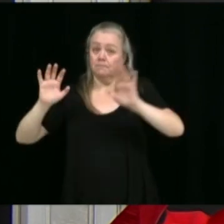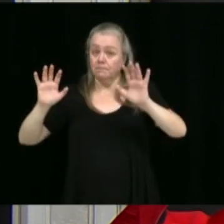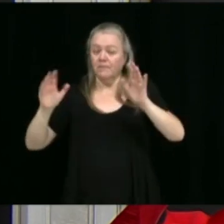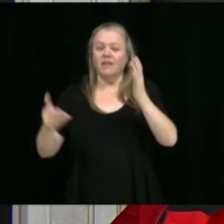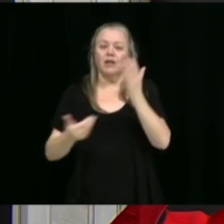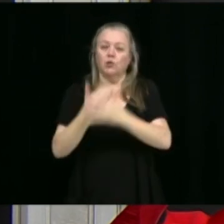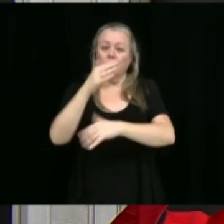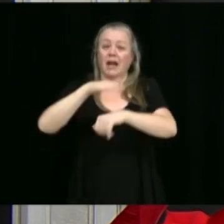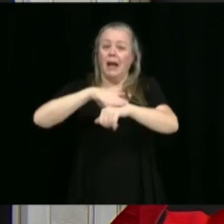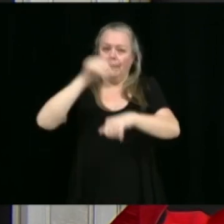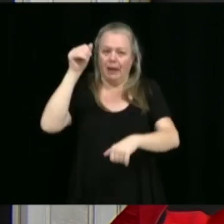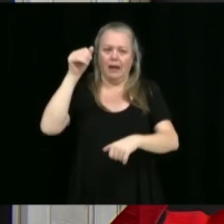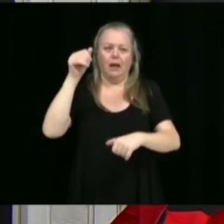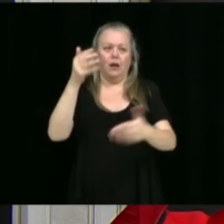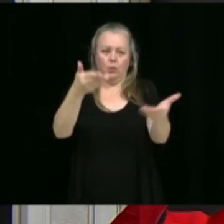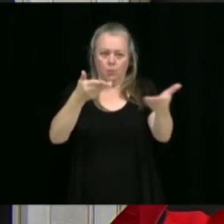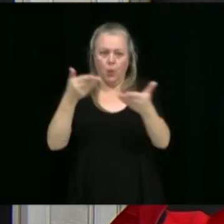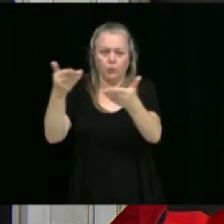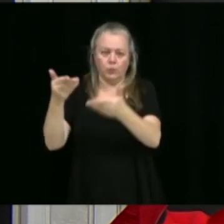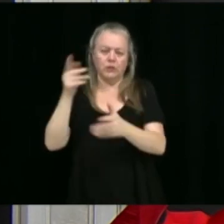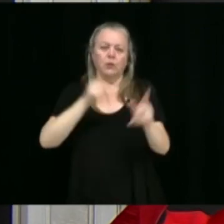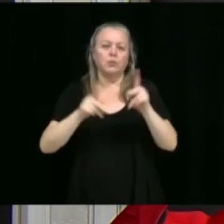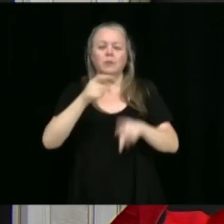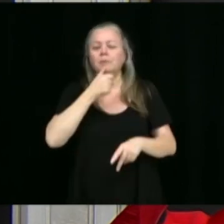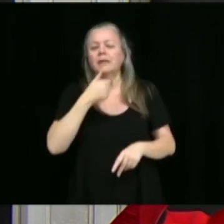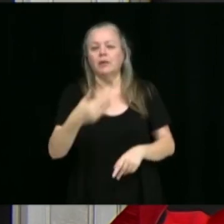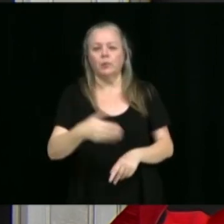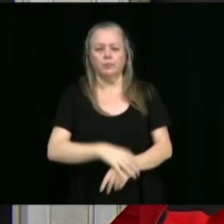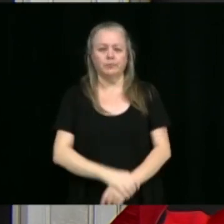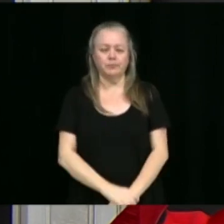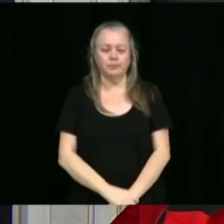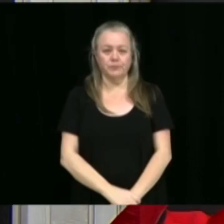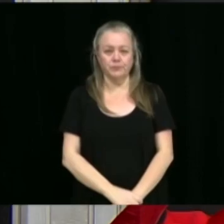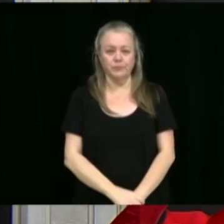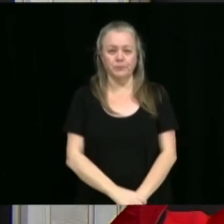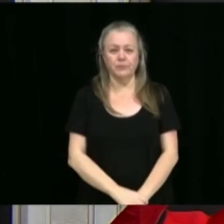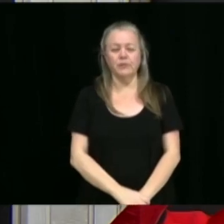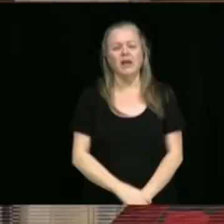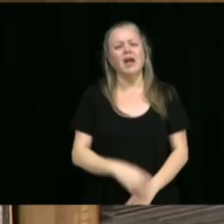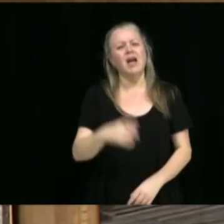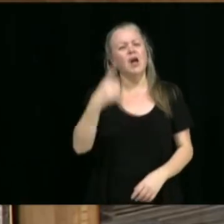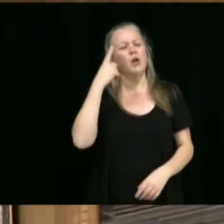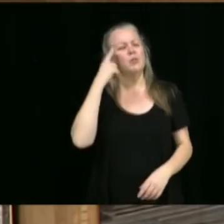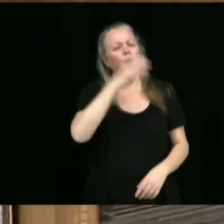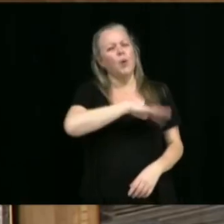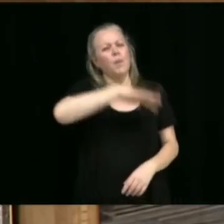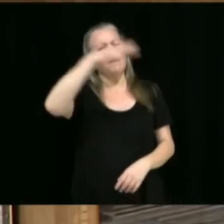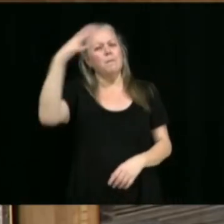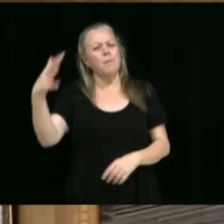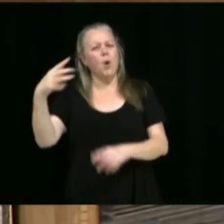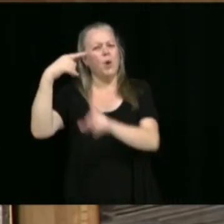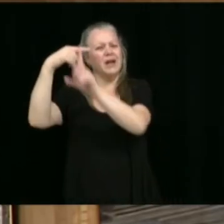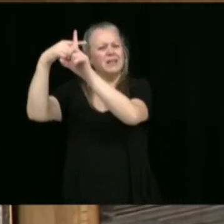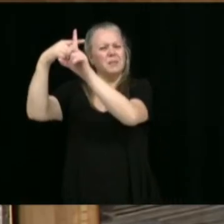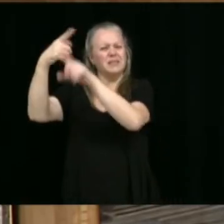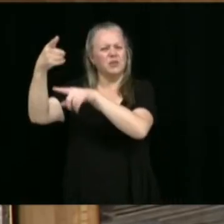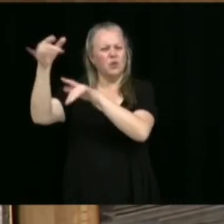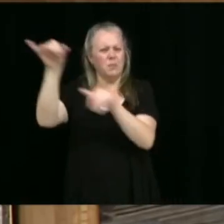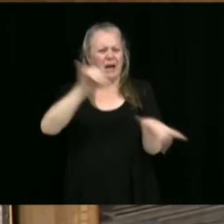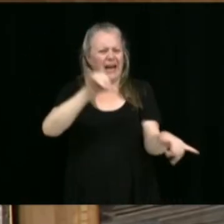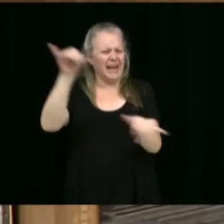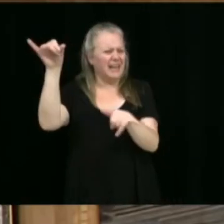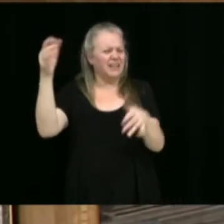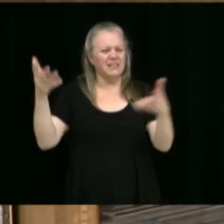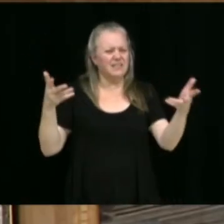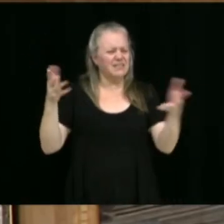appel à proposition publique qui va être ouvert sous peu. Parfait, merci. Puis pour le mont Arthabasca, il y avait la même chose un peu? Je ne sais pas si